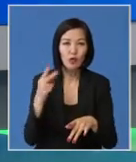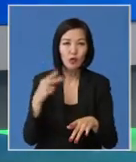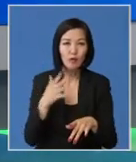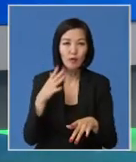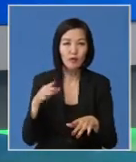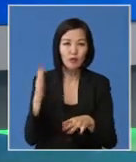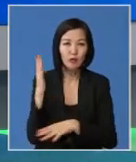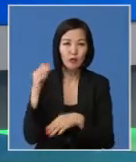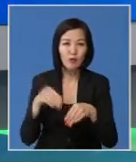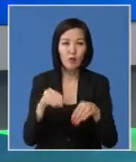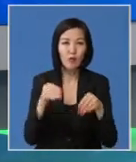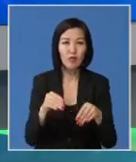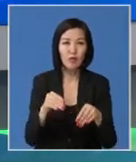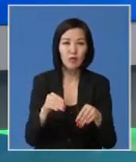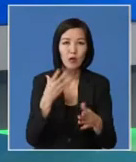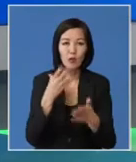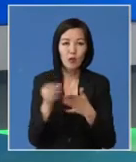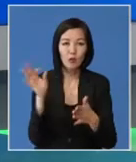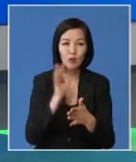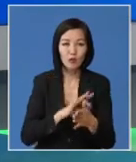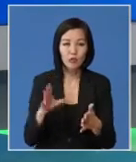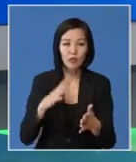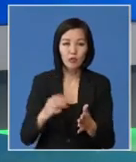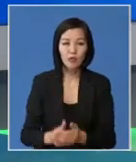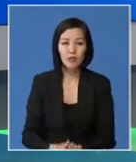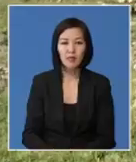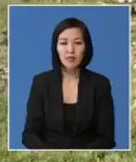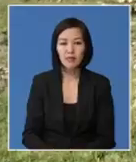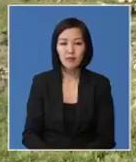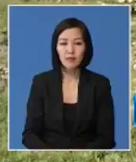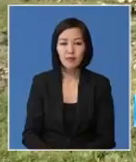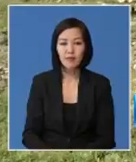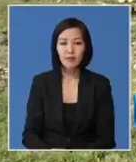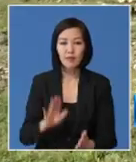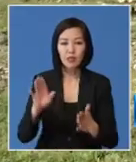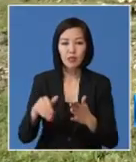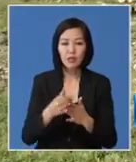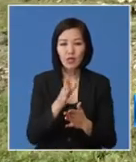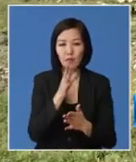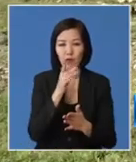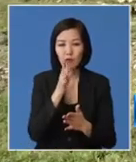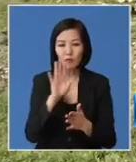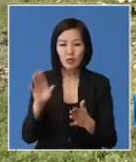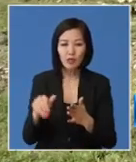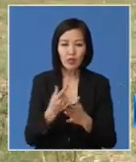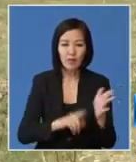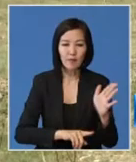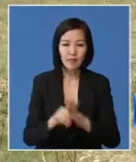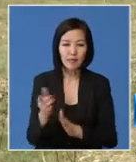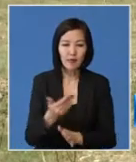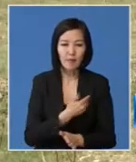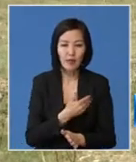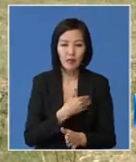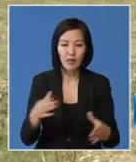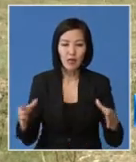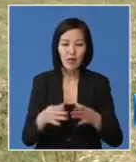отырғызып, аймақтың көгалдандыру жұмысына өз үлестерін қосты. Жаңа маусымға жасыл елдіктер жаңаша кіріспек. Жасақтың биылғы